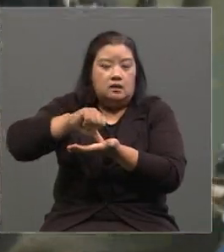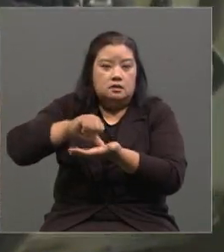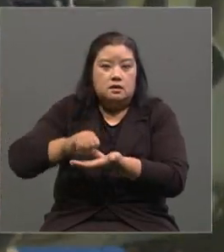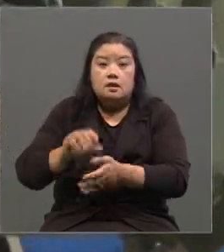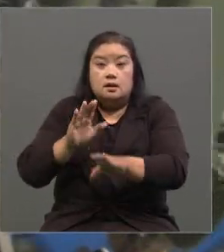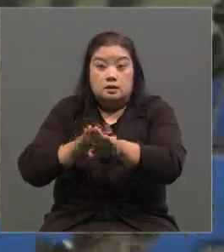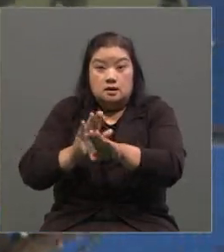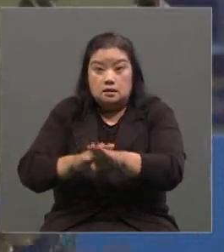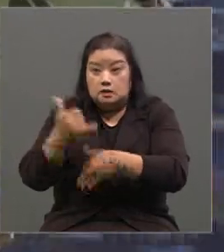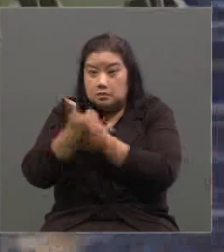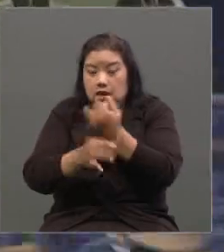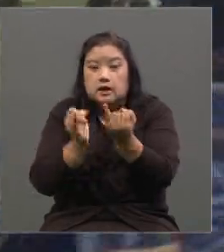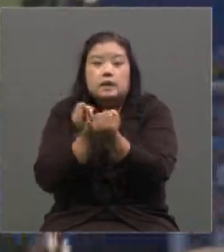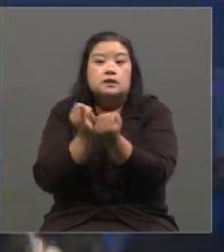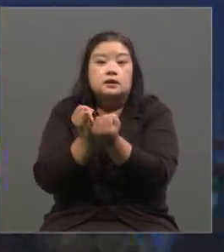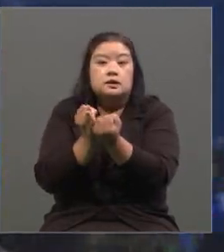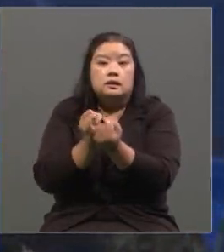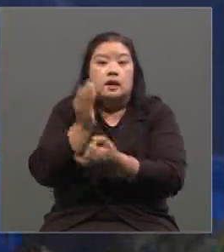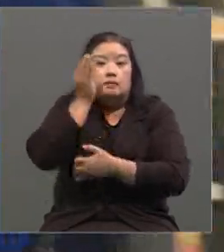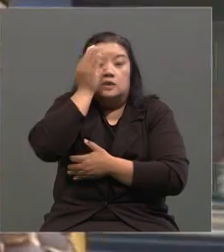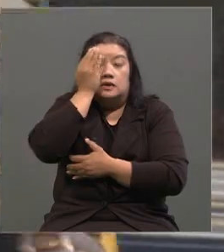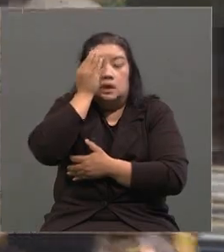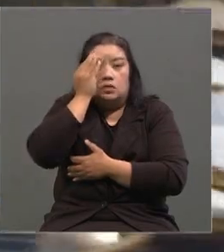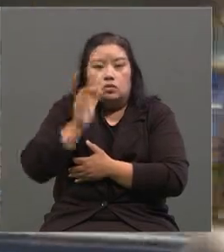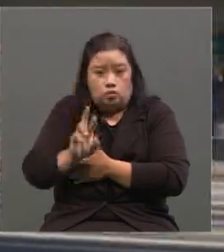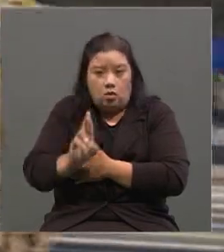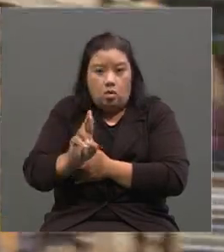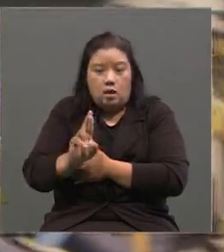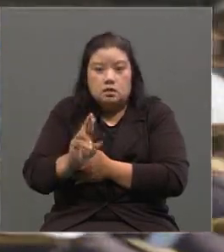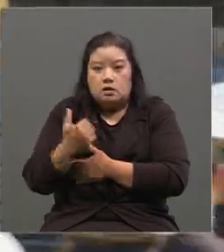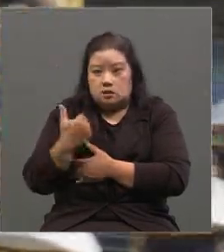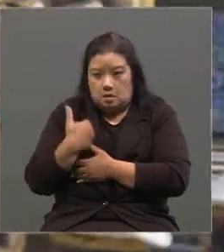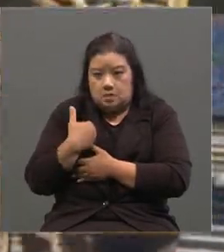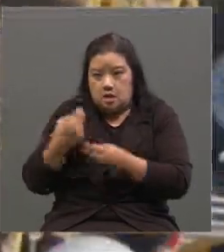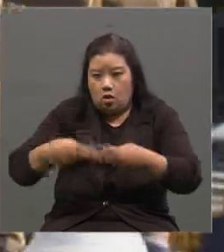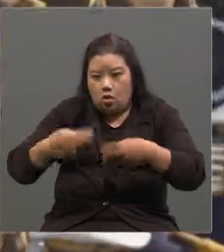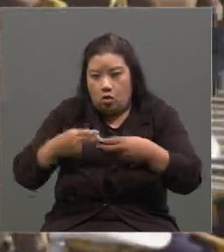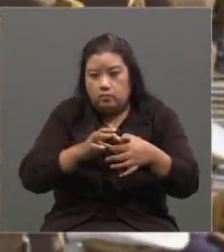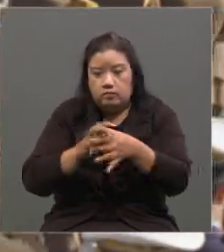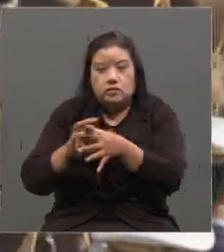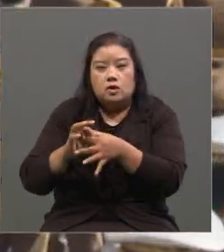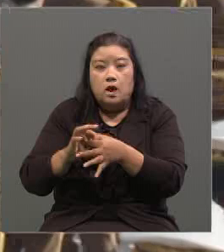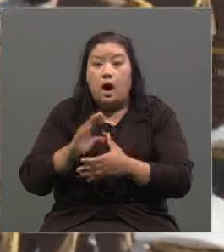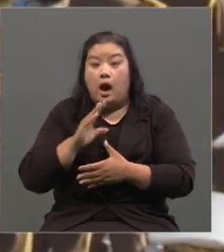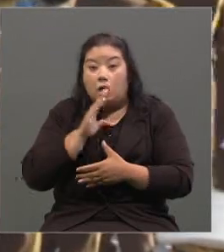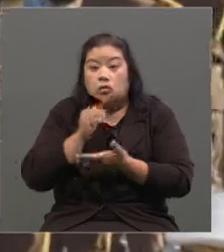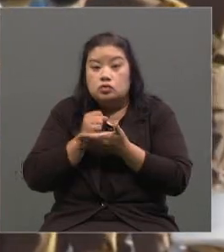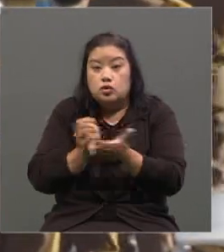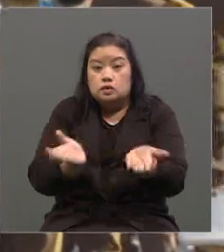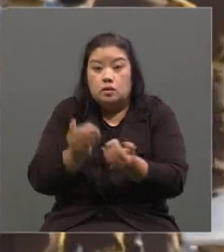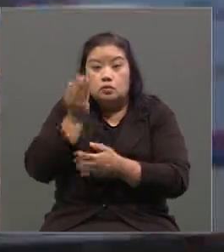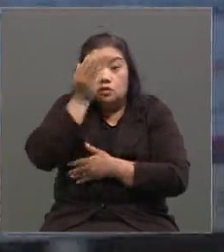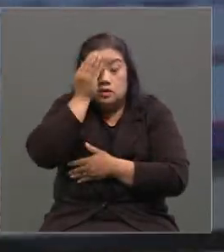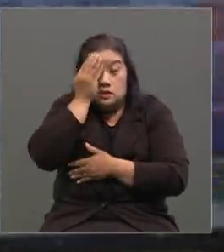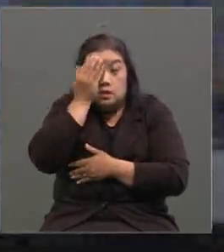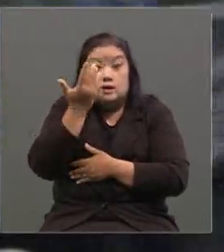ประเทศที่สนับสนุนอิสราเอลด้วยนะครับว่าประเทศทั้งหลายเหล่านี้จะไม่สามารถหลีกเลี่ยงผลกระทบจากสงครามได้หากยังส่งเสริมให้อิสราเอล